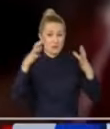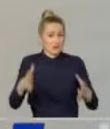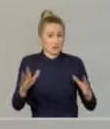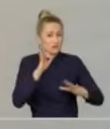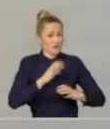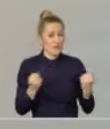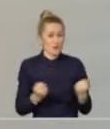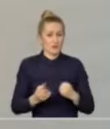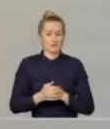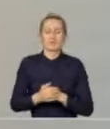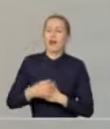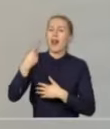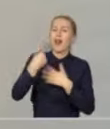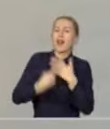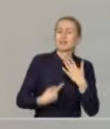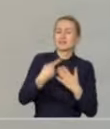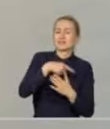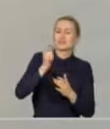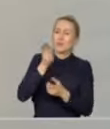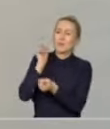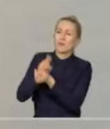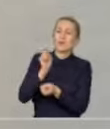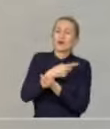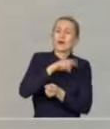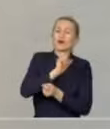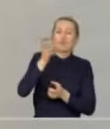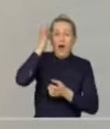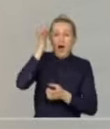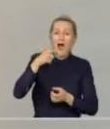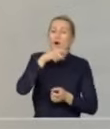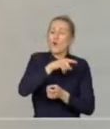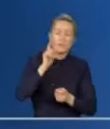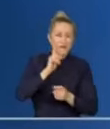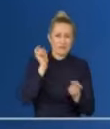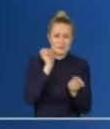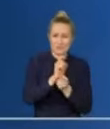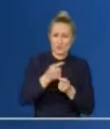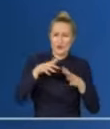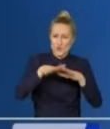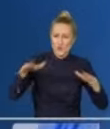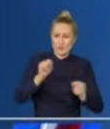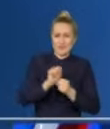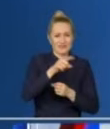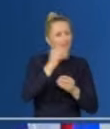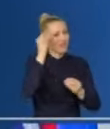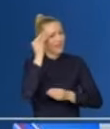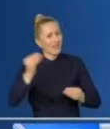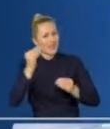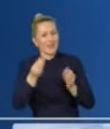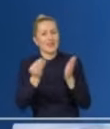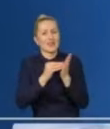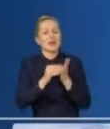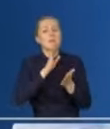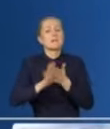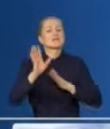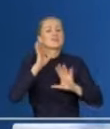zatrważająca. Lista zarzutów do warsztatu autorów publikacji Dalej jest noc jest długa. Nadinterpretacje, brak rzetelnej